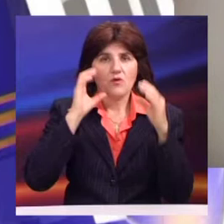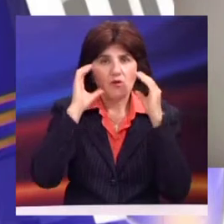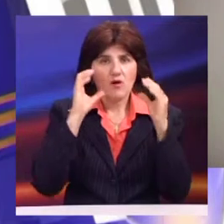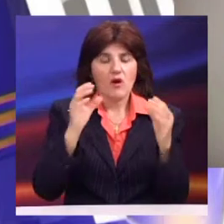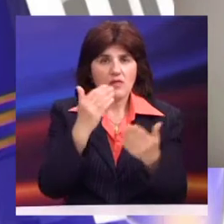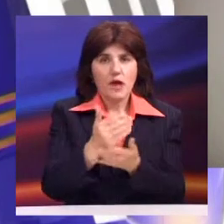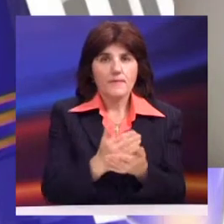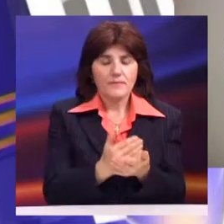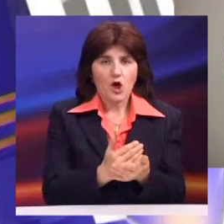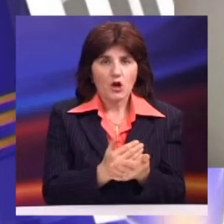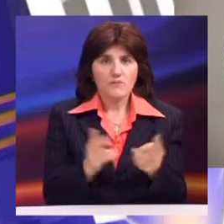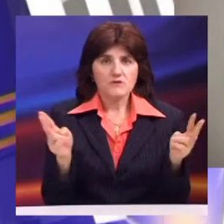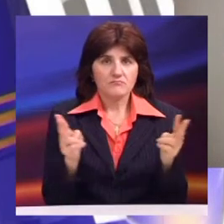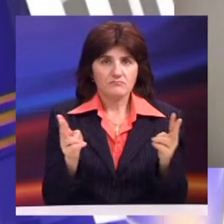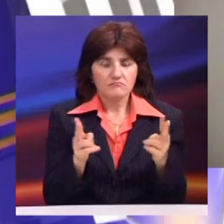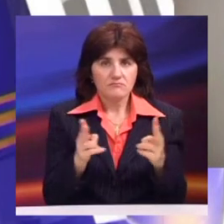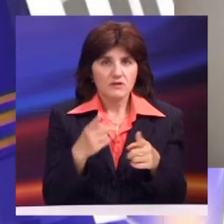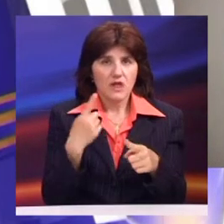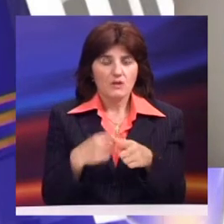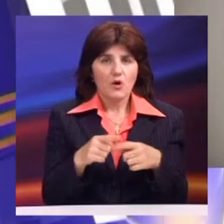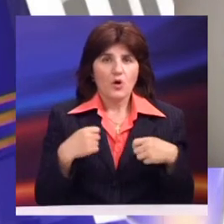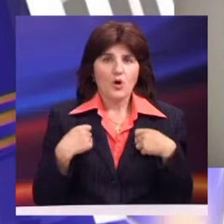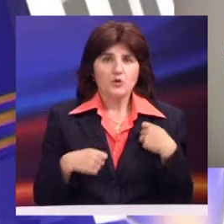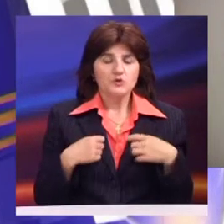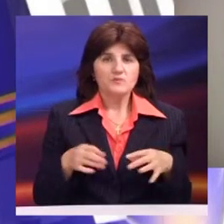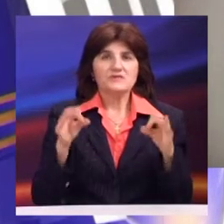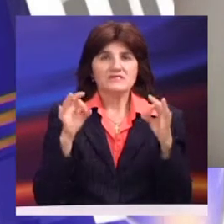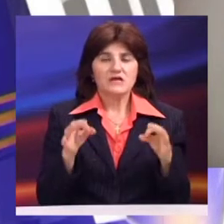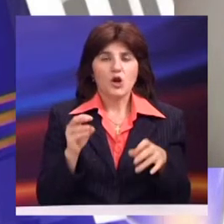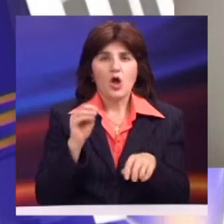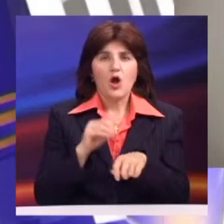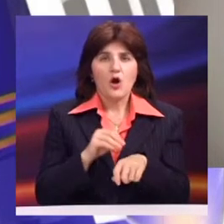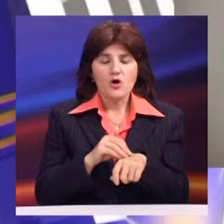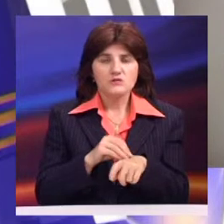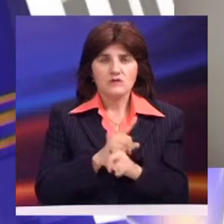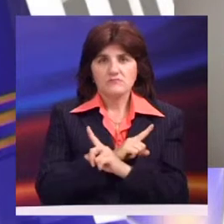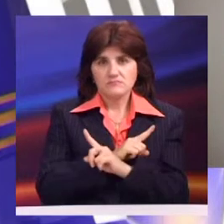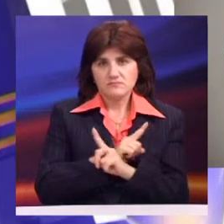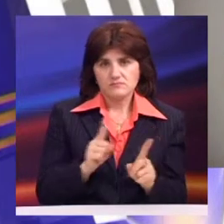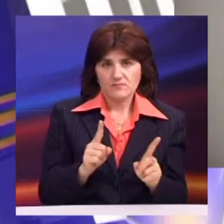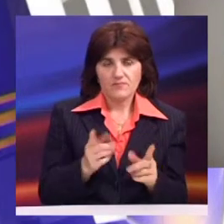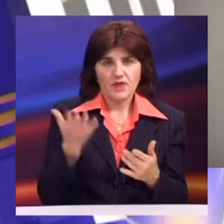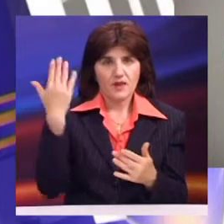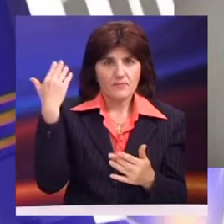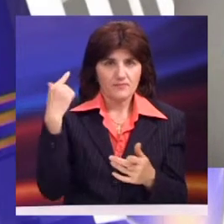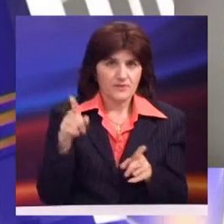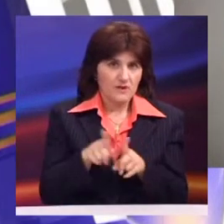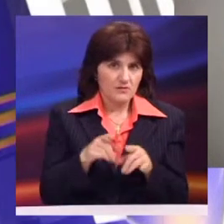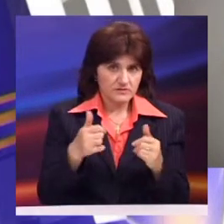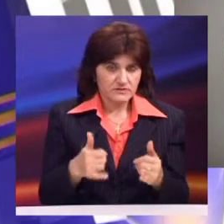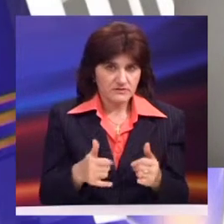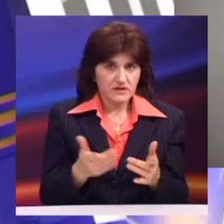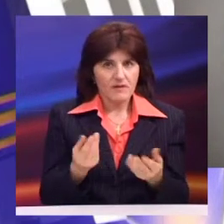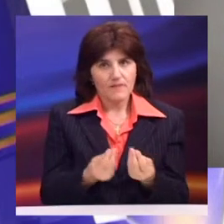da dio programa redukujemo, tako da će subotička publika sigurno osjetiti da